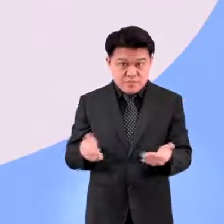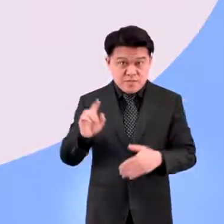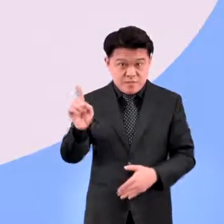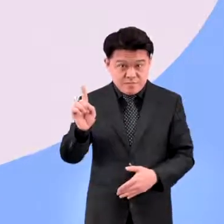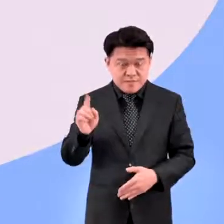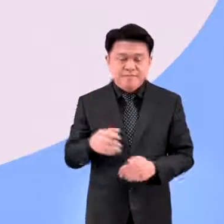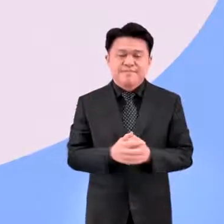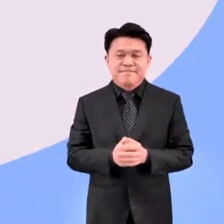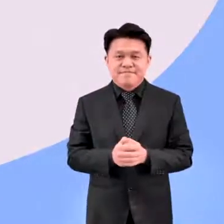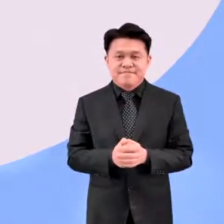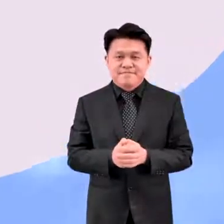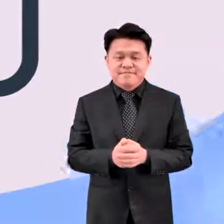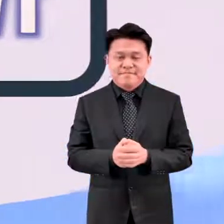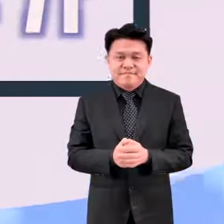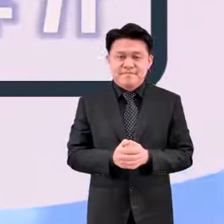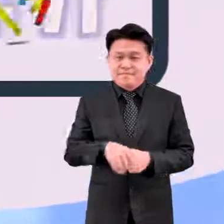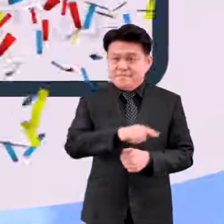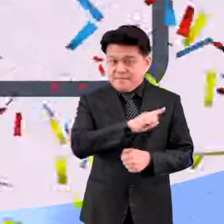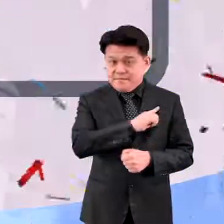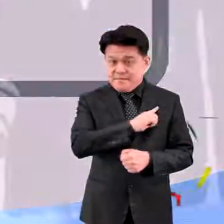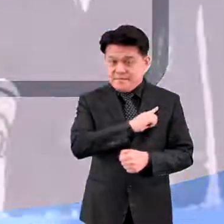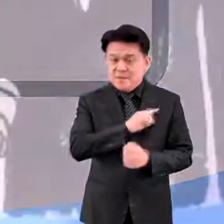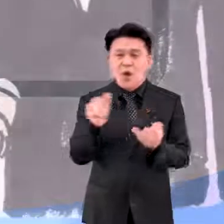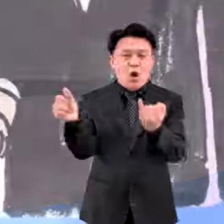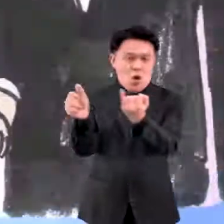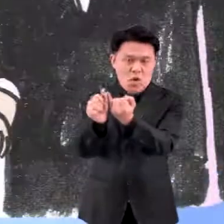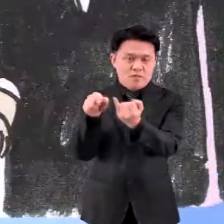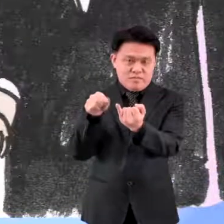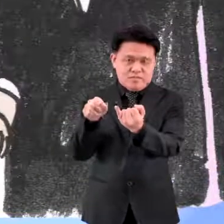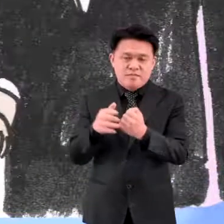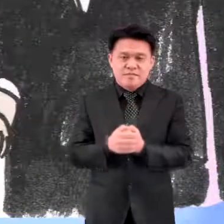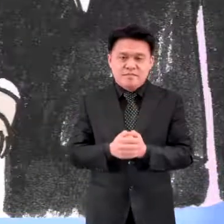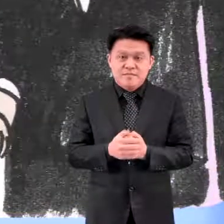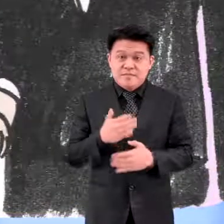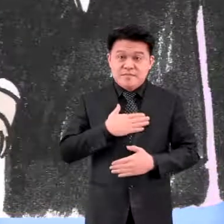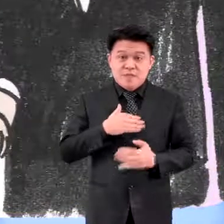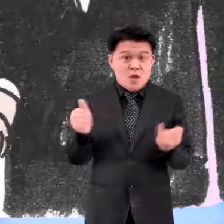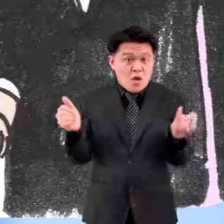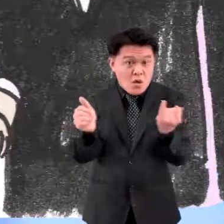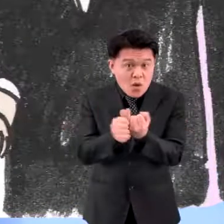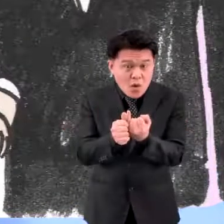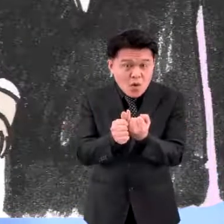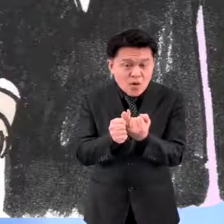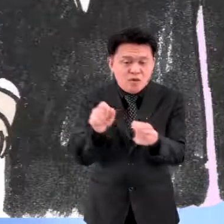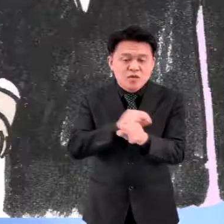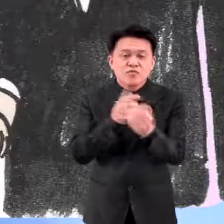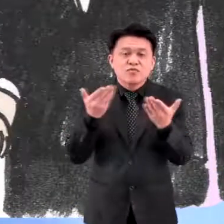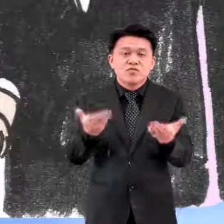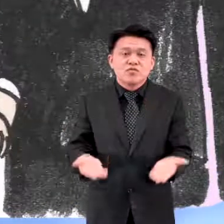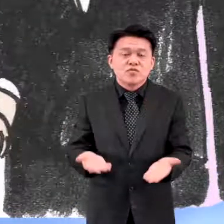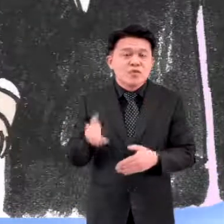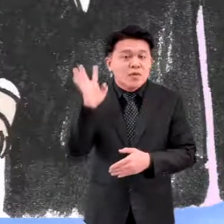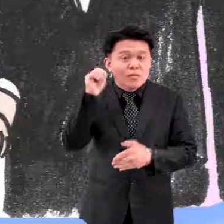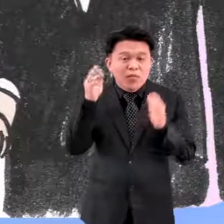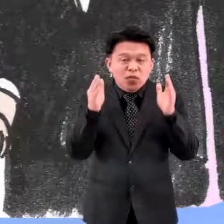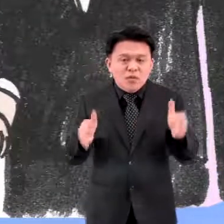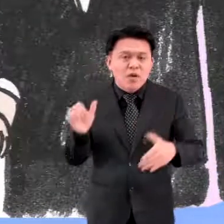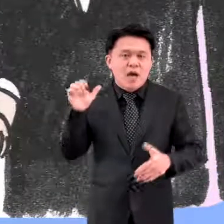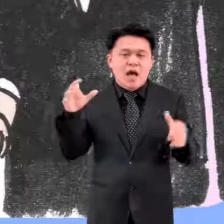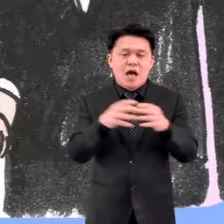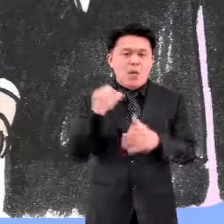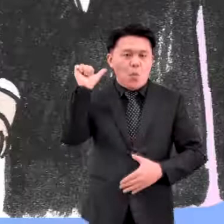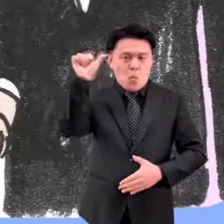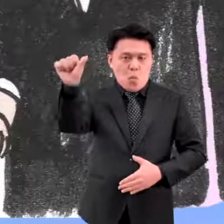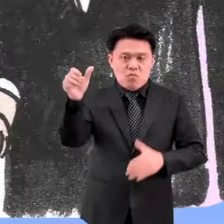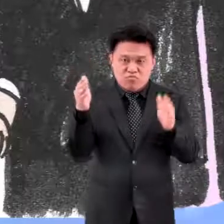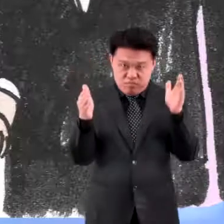특별 휴가에는 어떤 것들이 있을까요? 우선 결혼이 있습니다. 본인이 결혼을 하면 특별 휴가